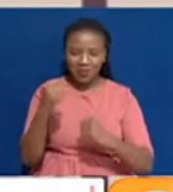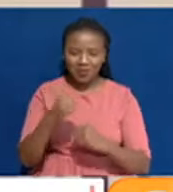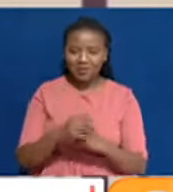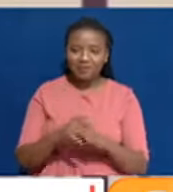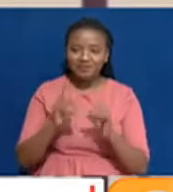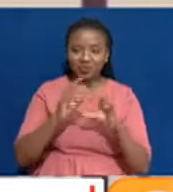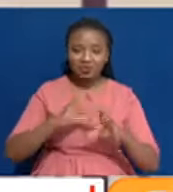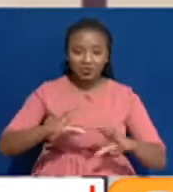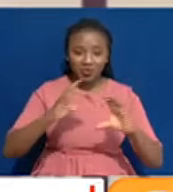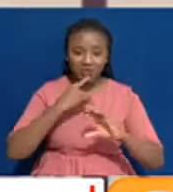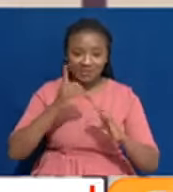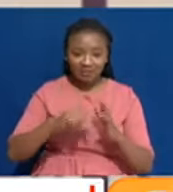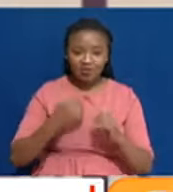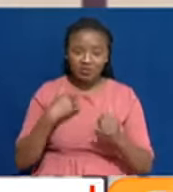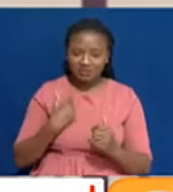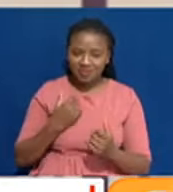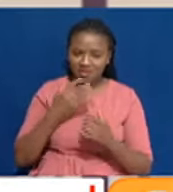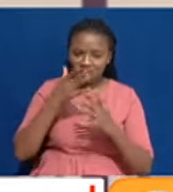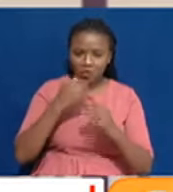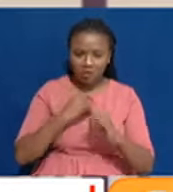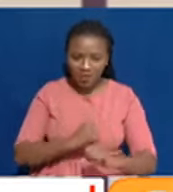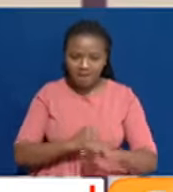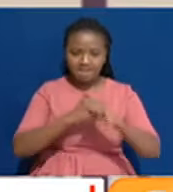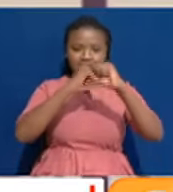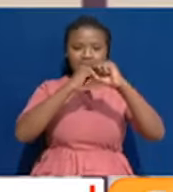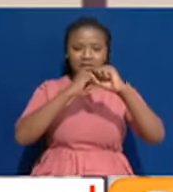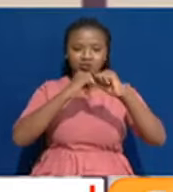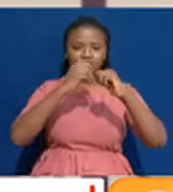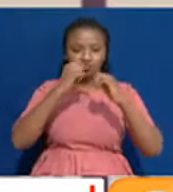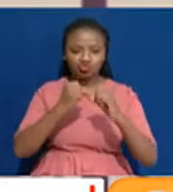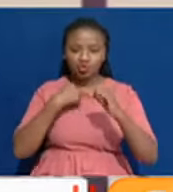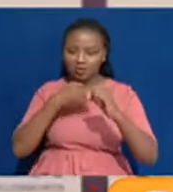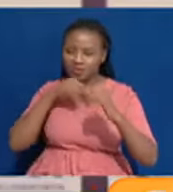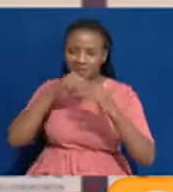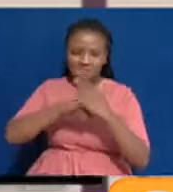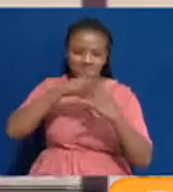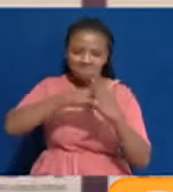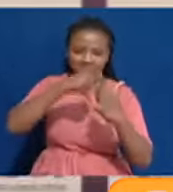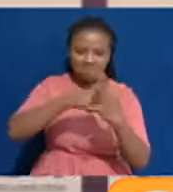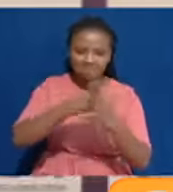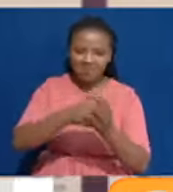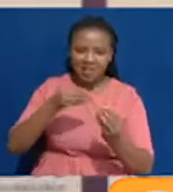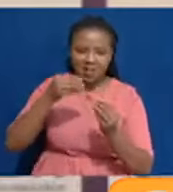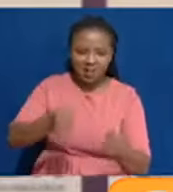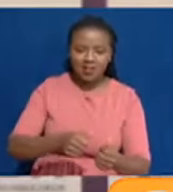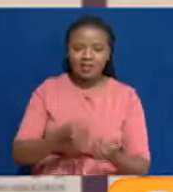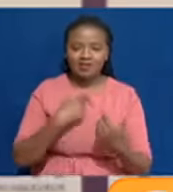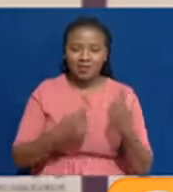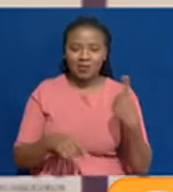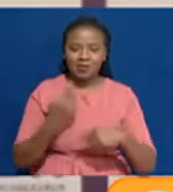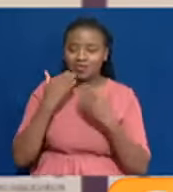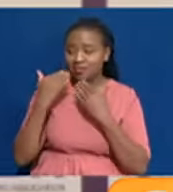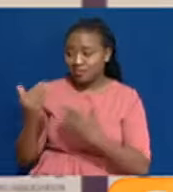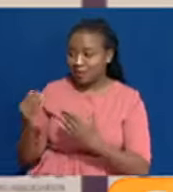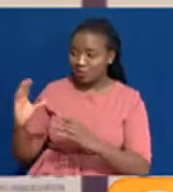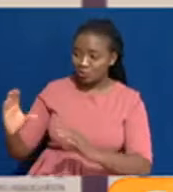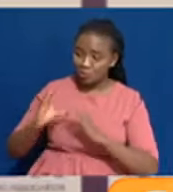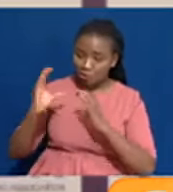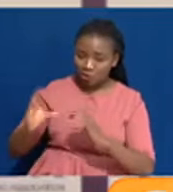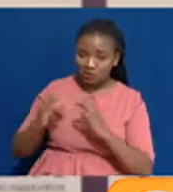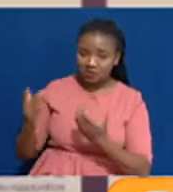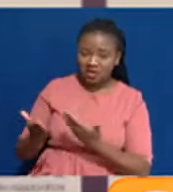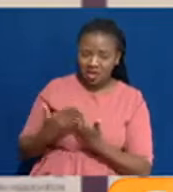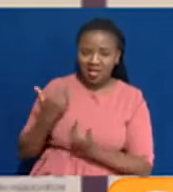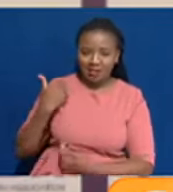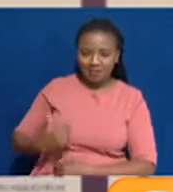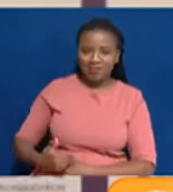nafaa kuingia ndani, sasa nicheze ndani, niweke guard na niingie ndani nisirudi nyuma, na ikawak, na nashukuru makoach sana kwa kunisaidia hivyo,